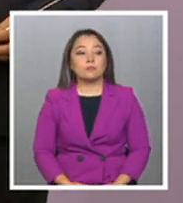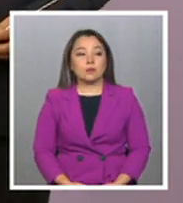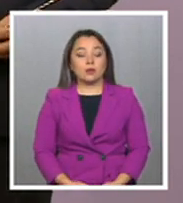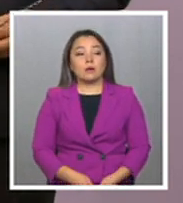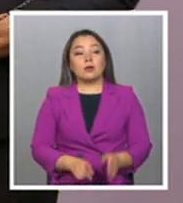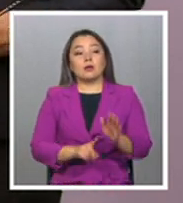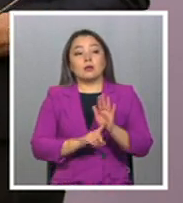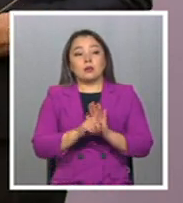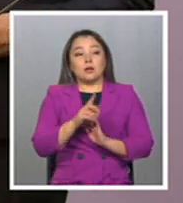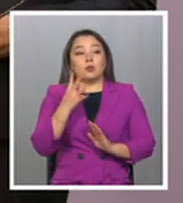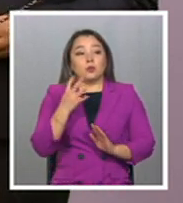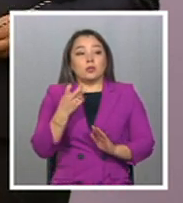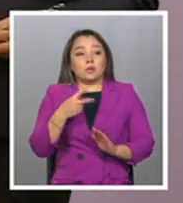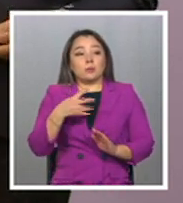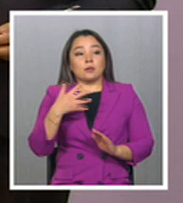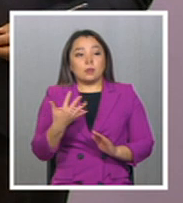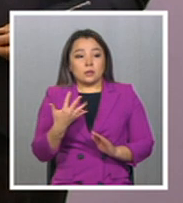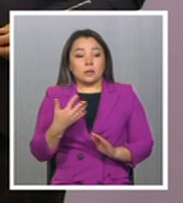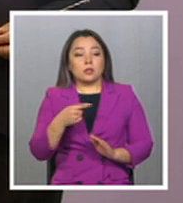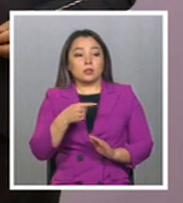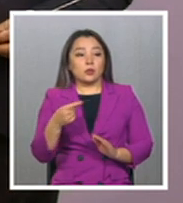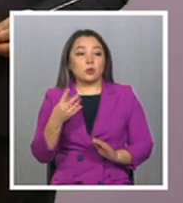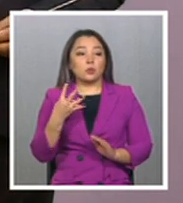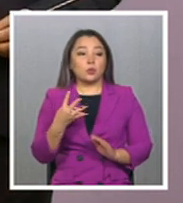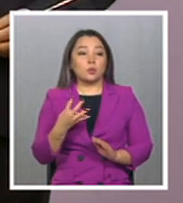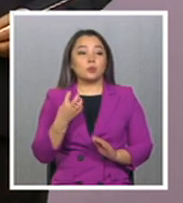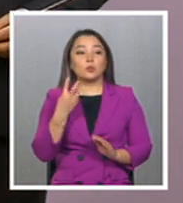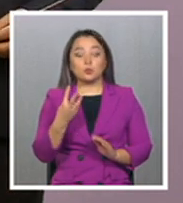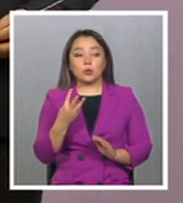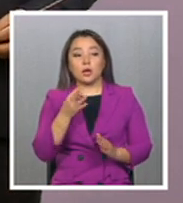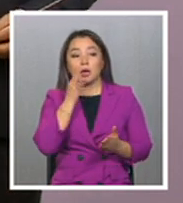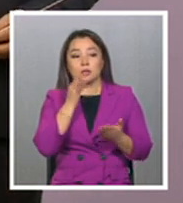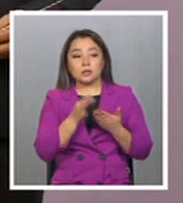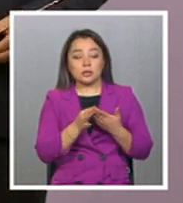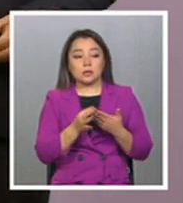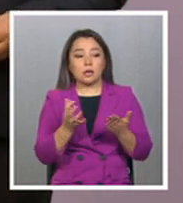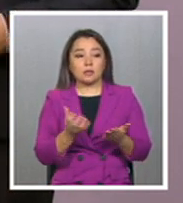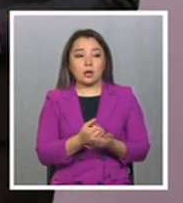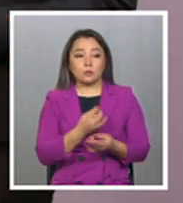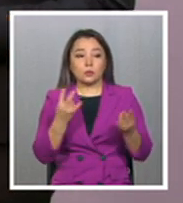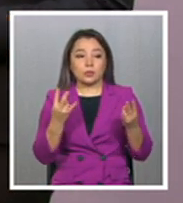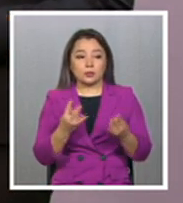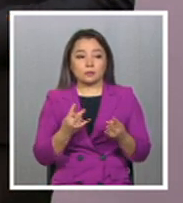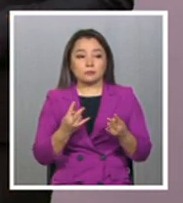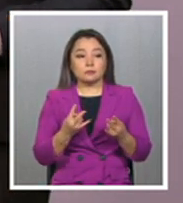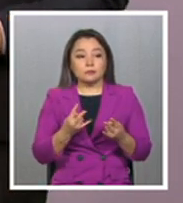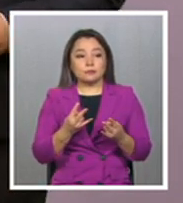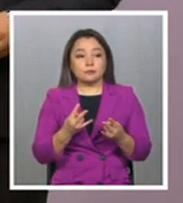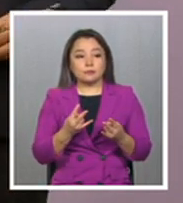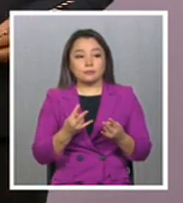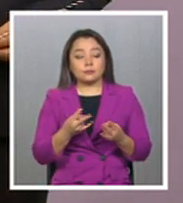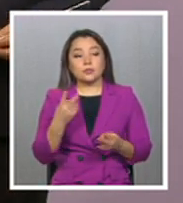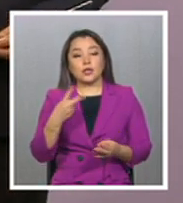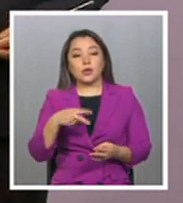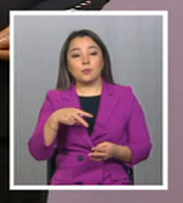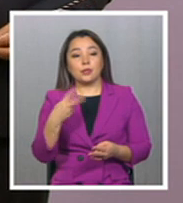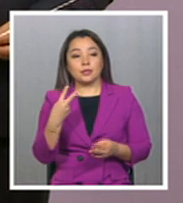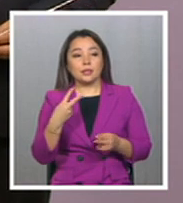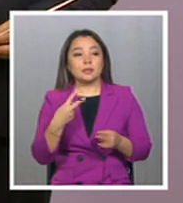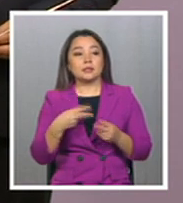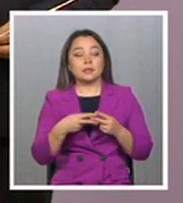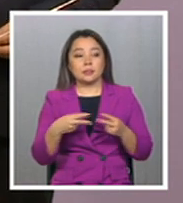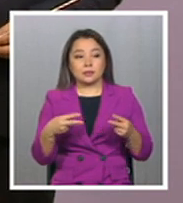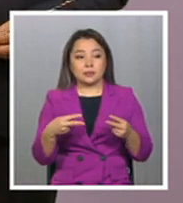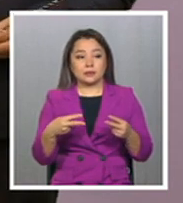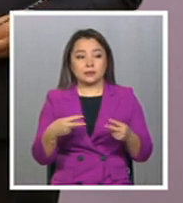Алдымен 425 пен 403-тің айырмасын табамыз. Айырманың мәні 22-ге